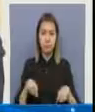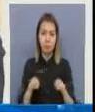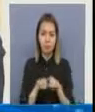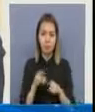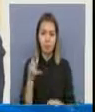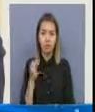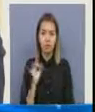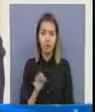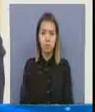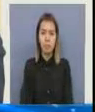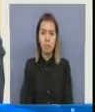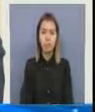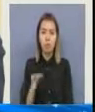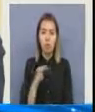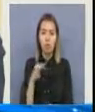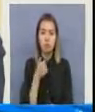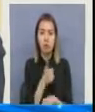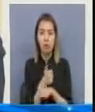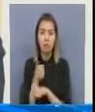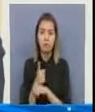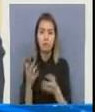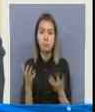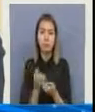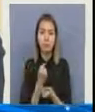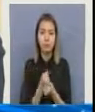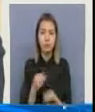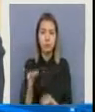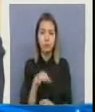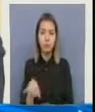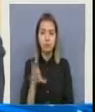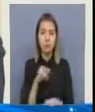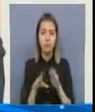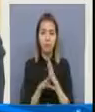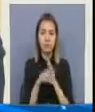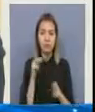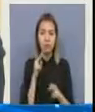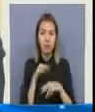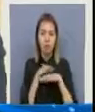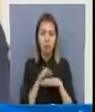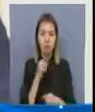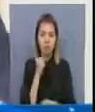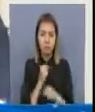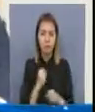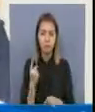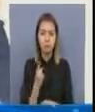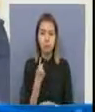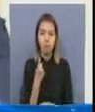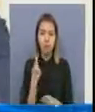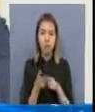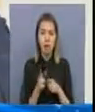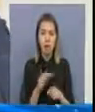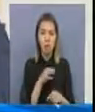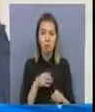және облыстық әкімдіктердің қолдауымен өңірлерді іріктеу сындары жүріп жатыр. Бірінші кезеңі облыс